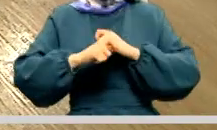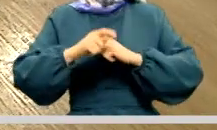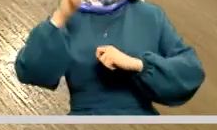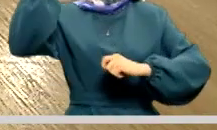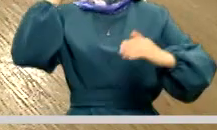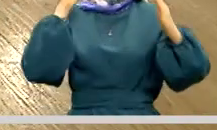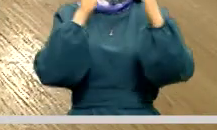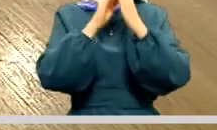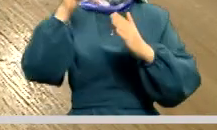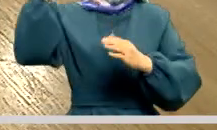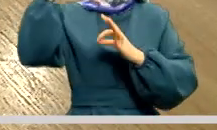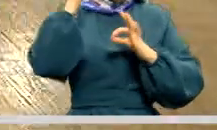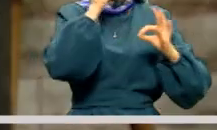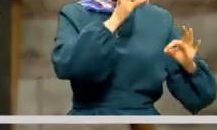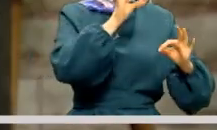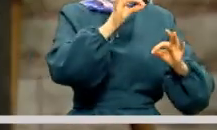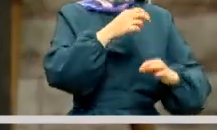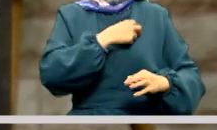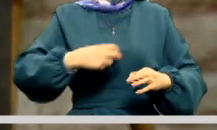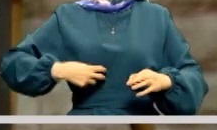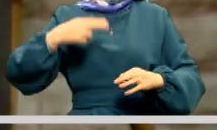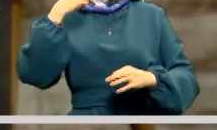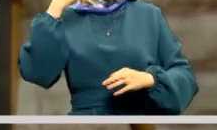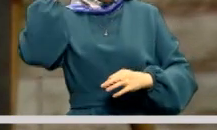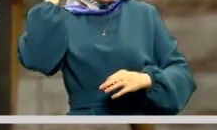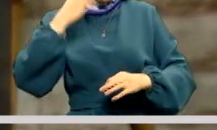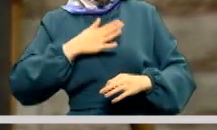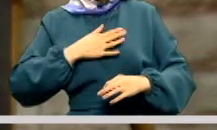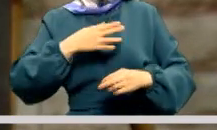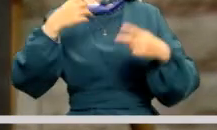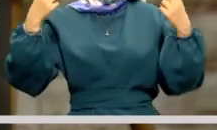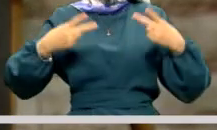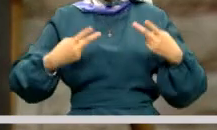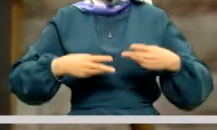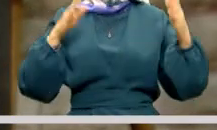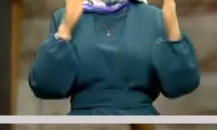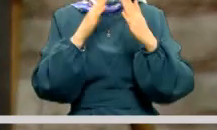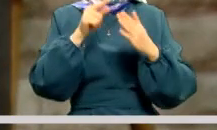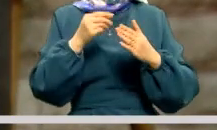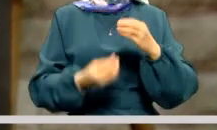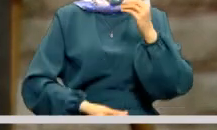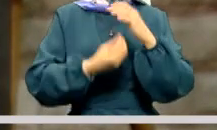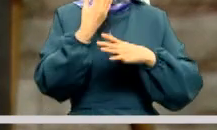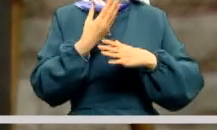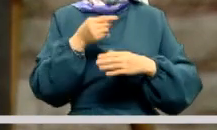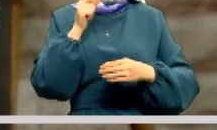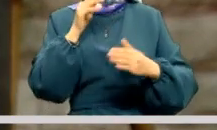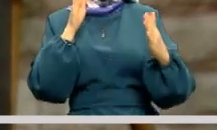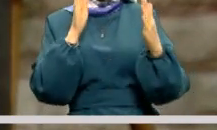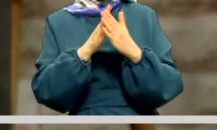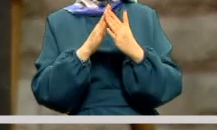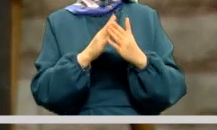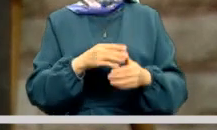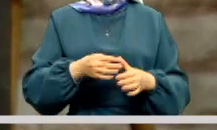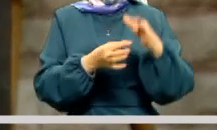rabbinin gönderdiği Peygamberlerin getirdiği mesajlara karşı ve yaratılışına fıtratına karşı insan yozlaşır